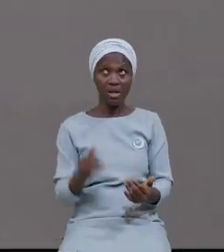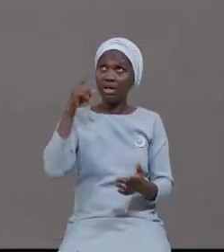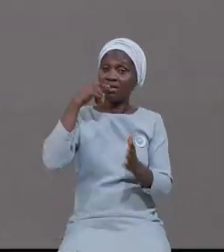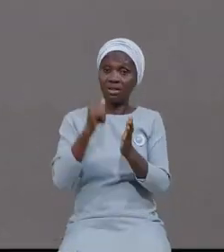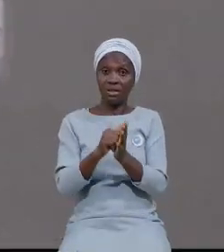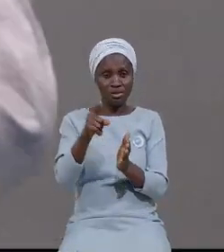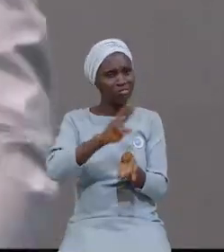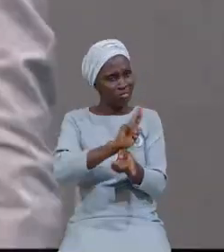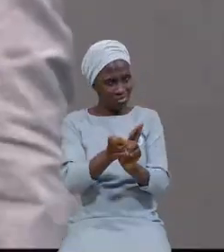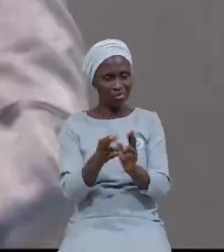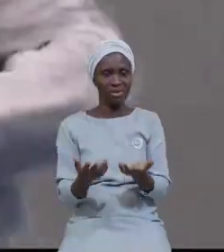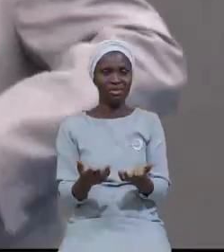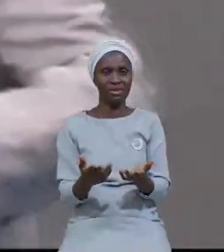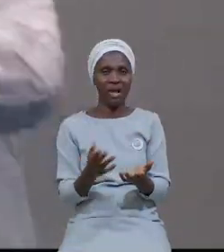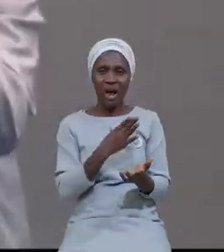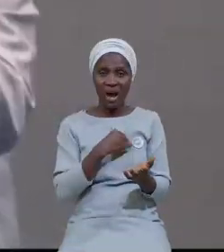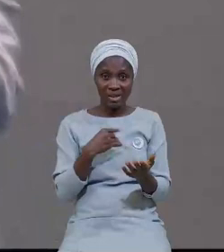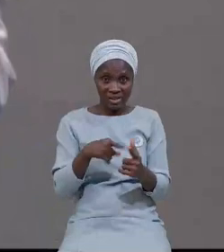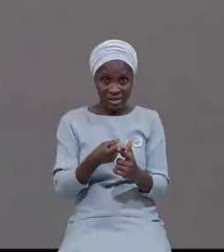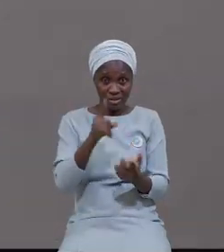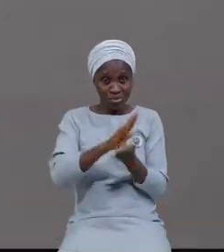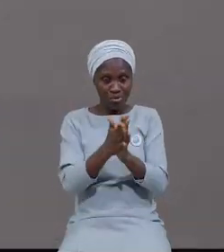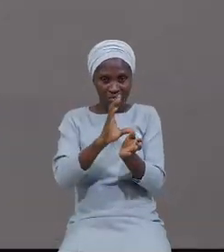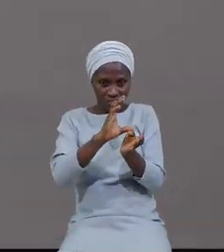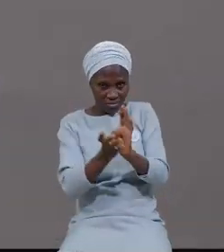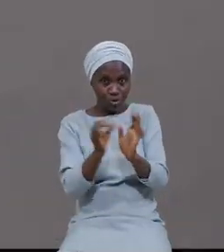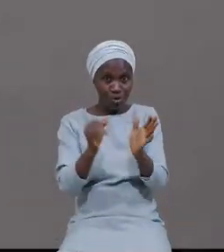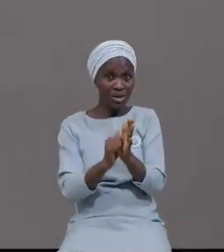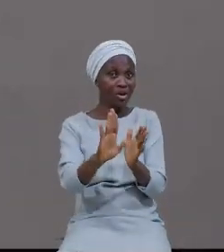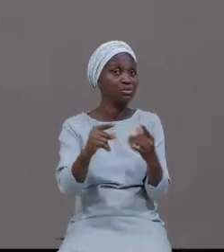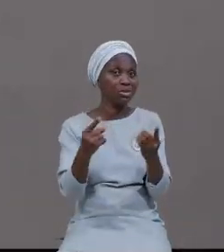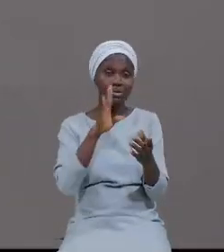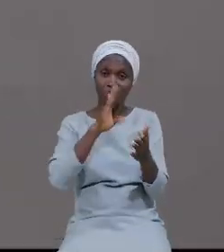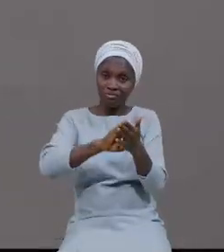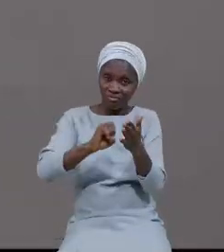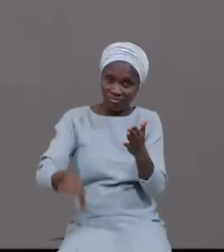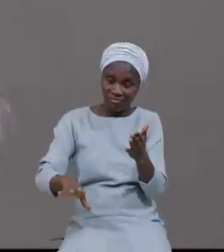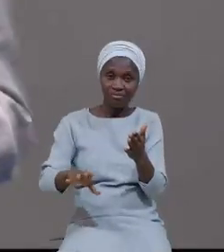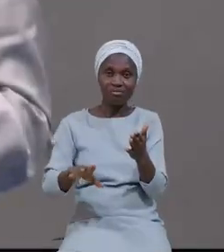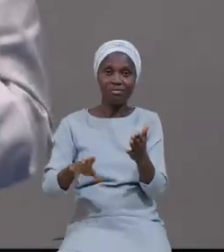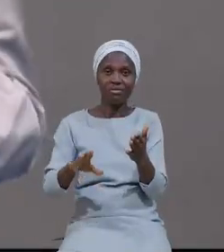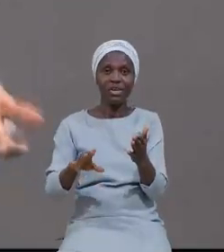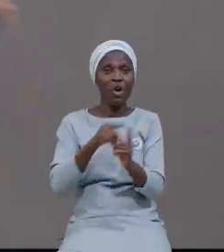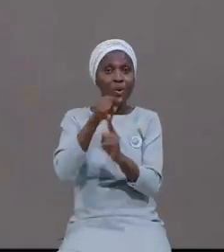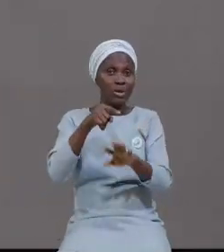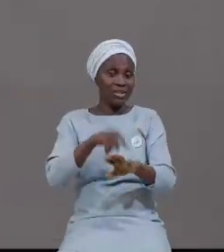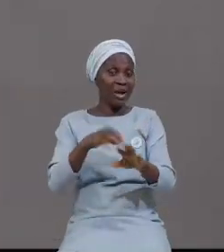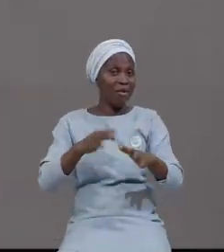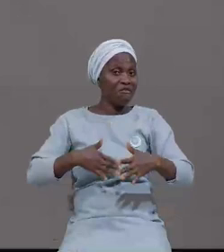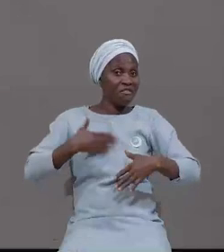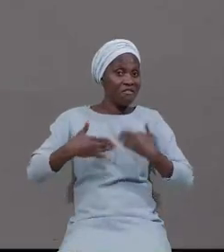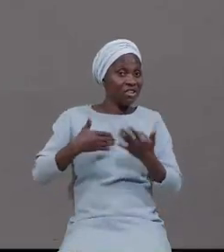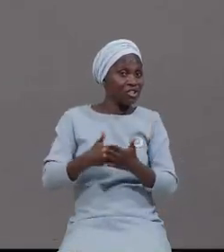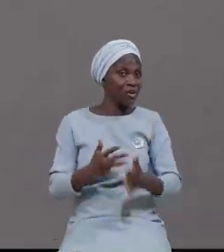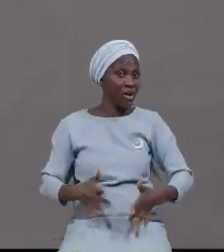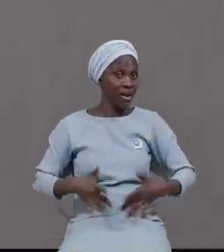aidez repentez-vous et convertissez-vous pour que vos péchés soient effacés afin que